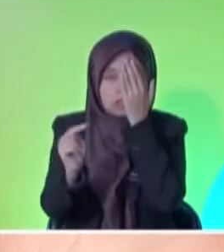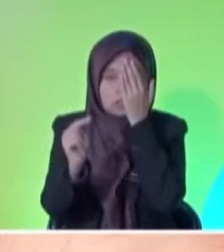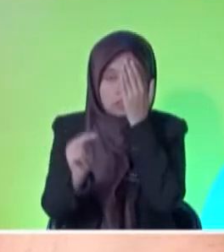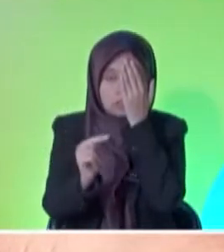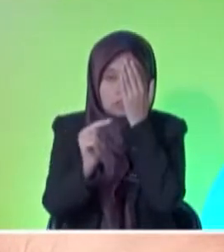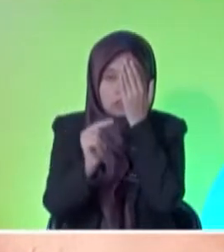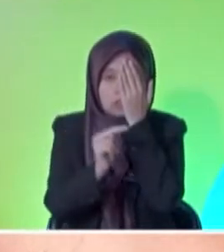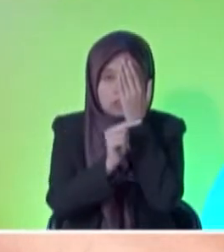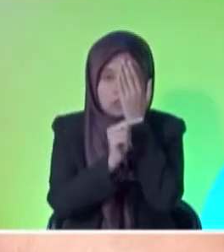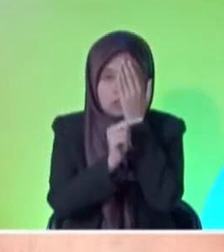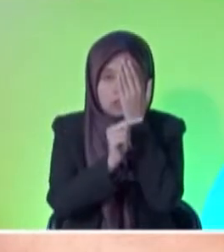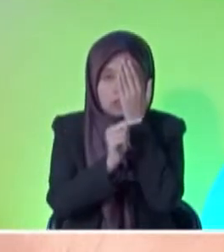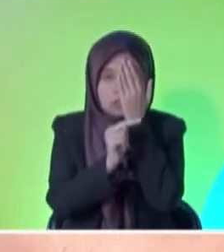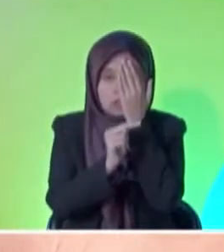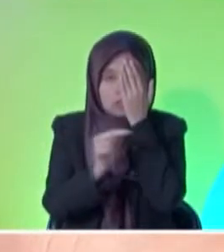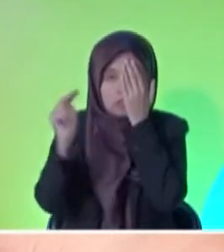listibahati